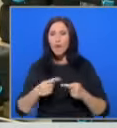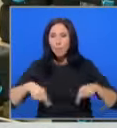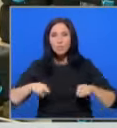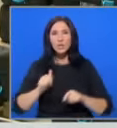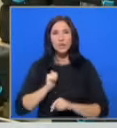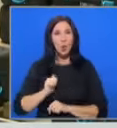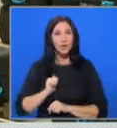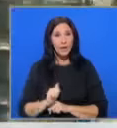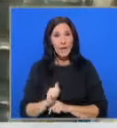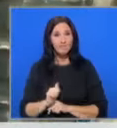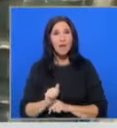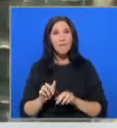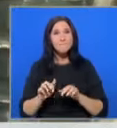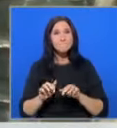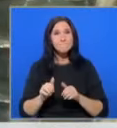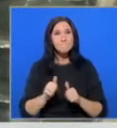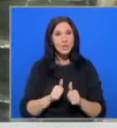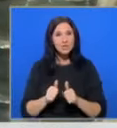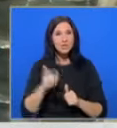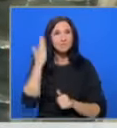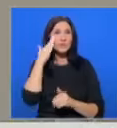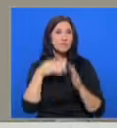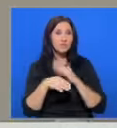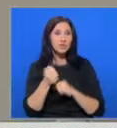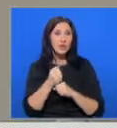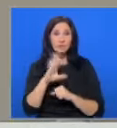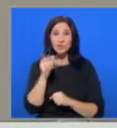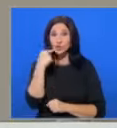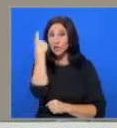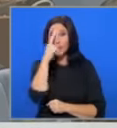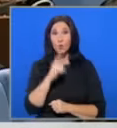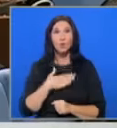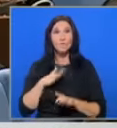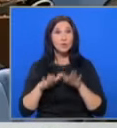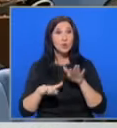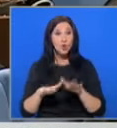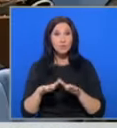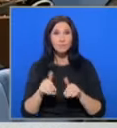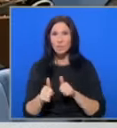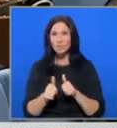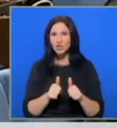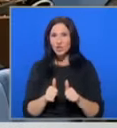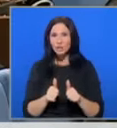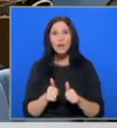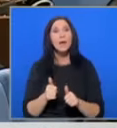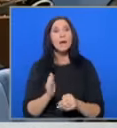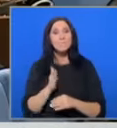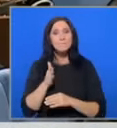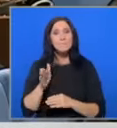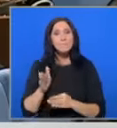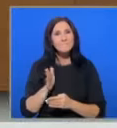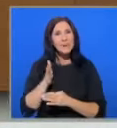Помещенията се охраняват машините от Министерството на вътрешните работи. Всички лица, които имат достъп до машините, те минават на